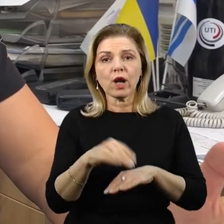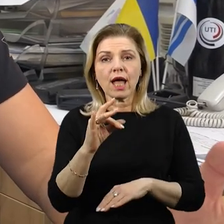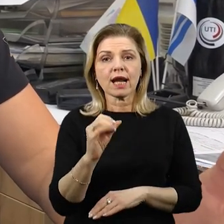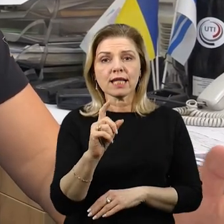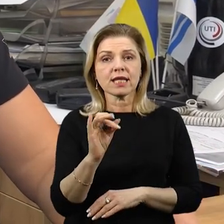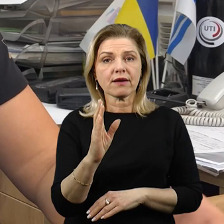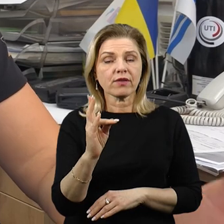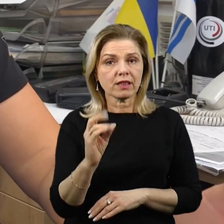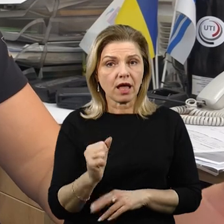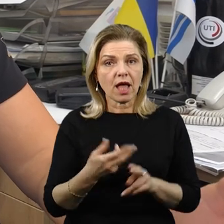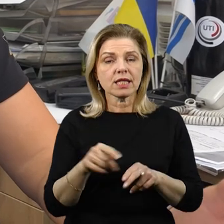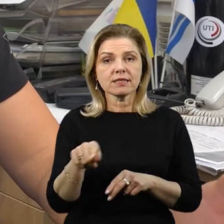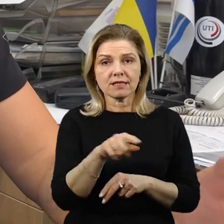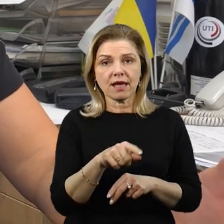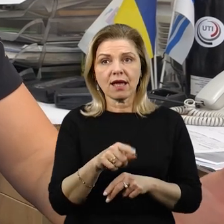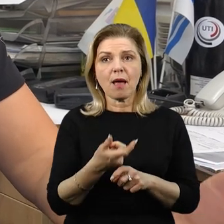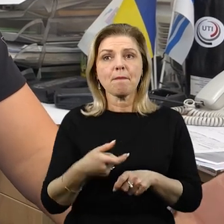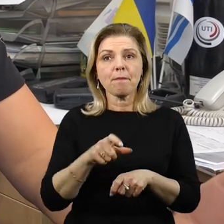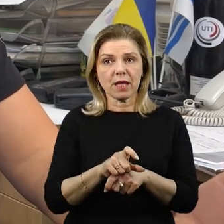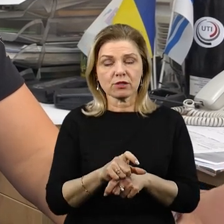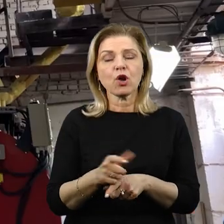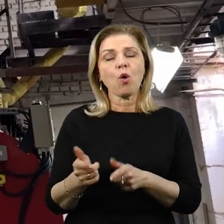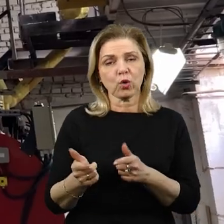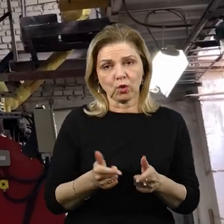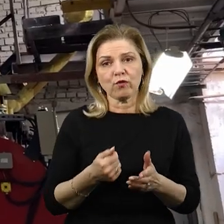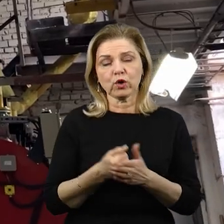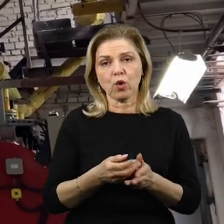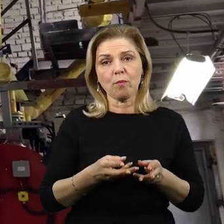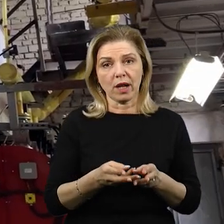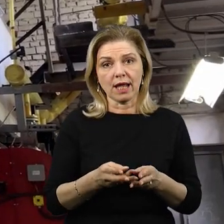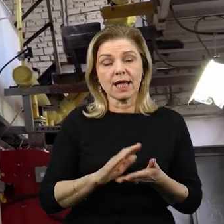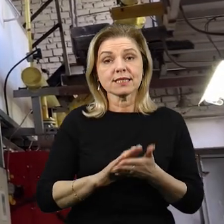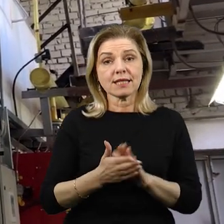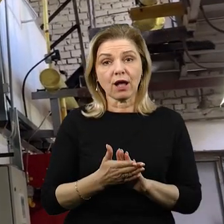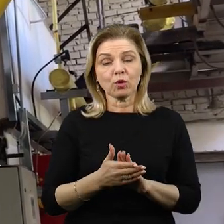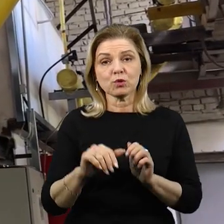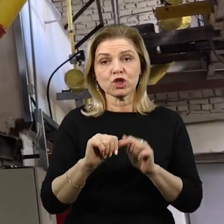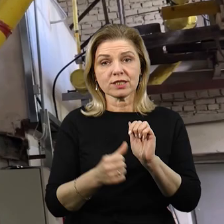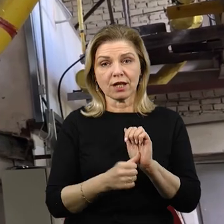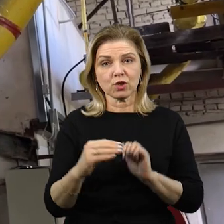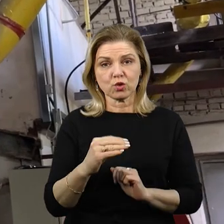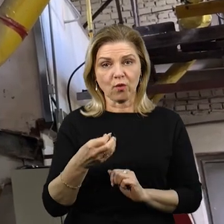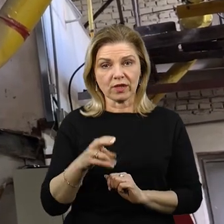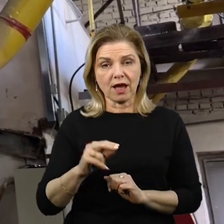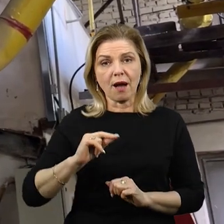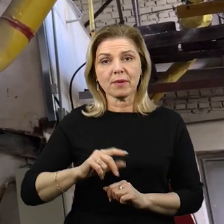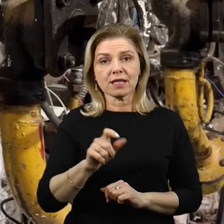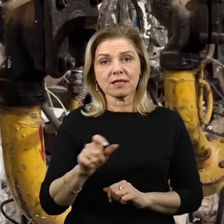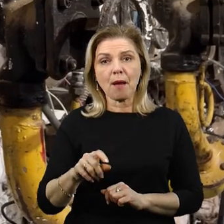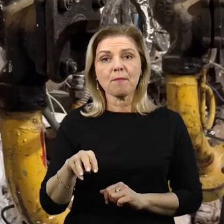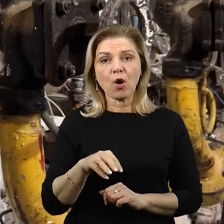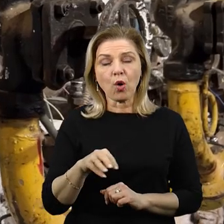при більшо більшой степені готові до до опального сезону станом на 16 жовтня працівники підприємства Миколаїв